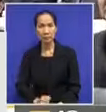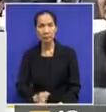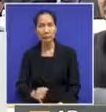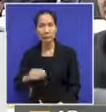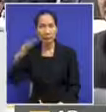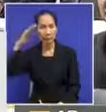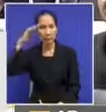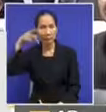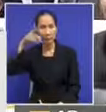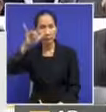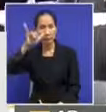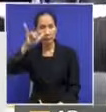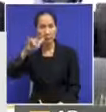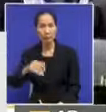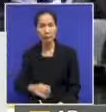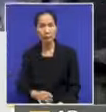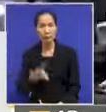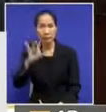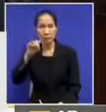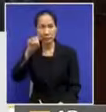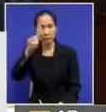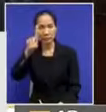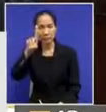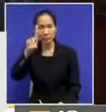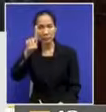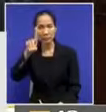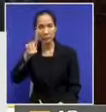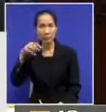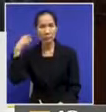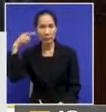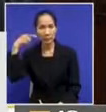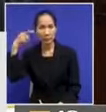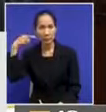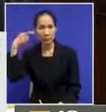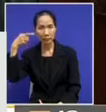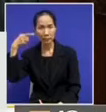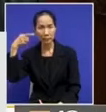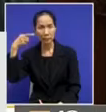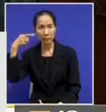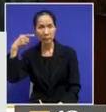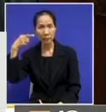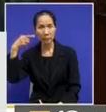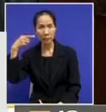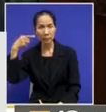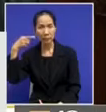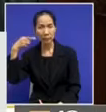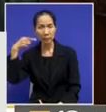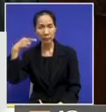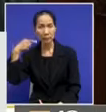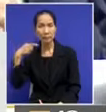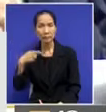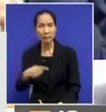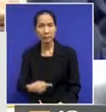ประยุทธ์จันทร์โอชาครับ 81นางสาวจิตพัฒน์ตั้งกิจดาก